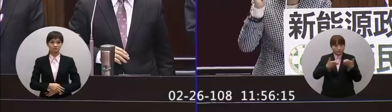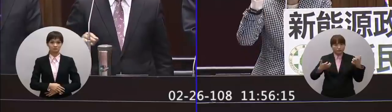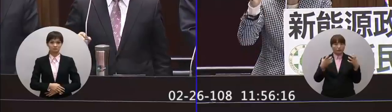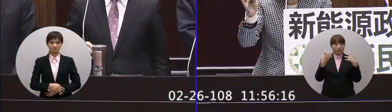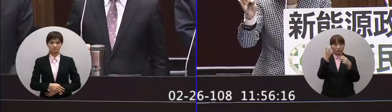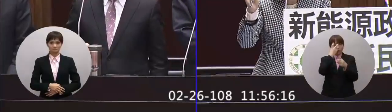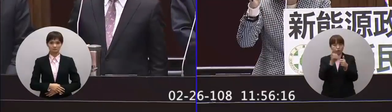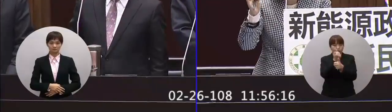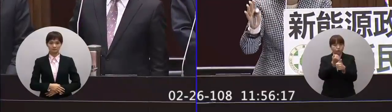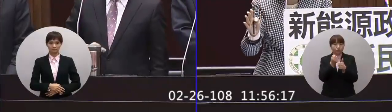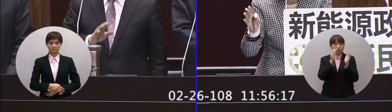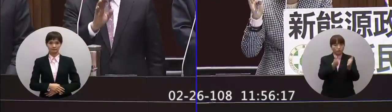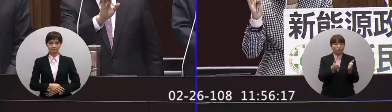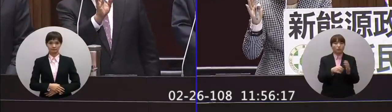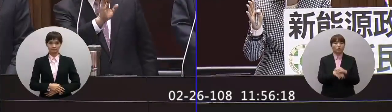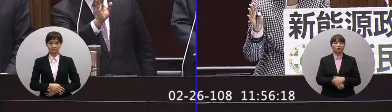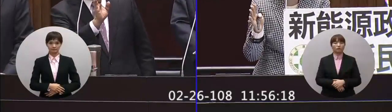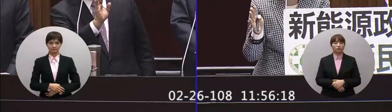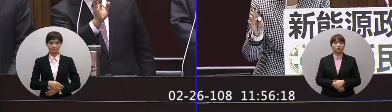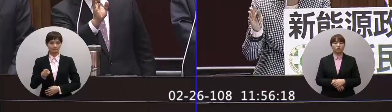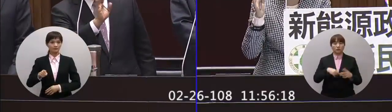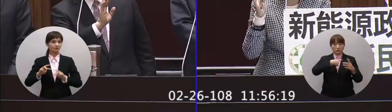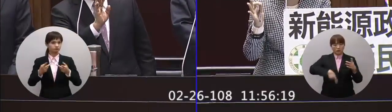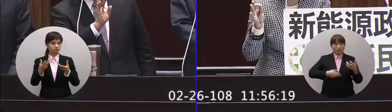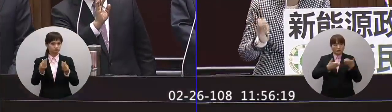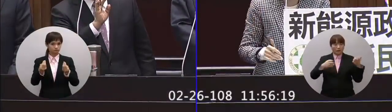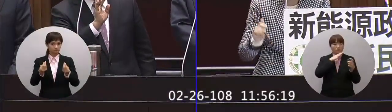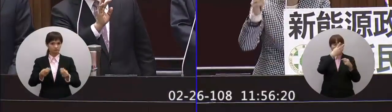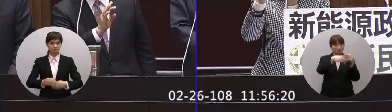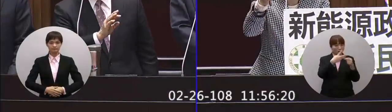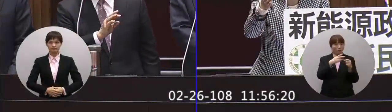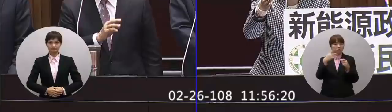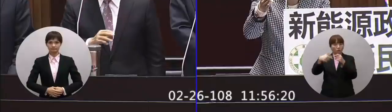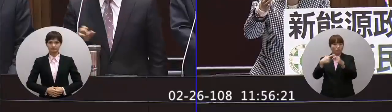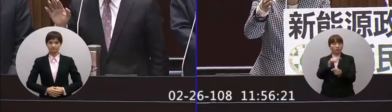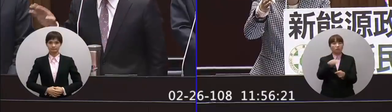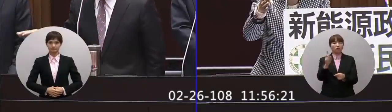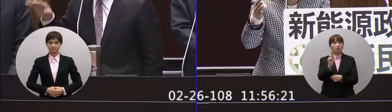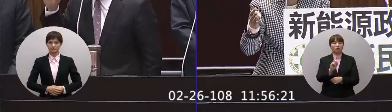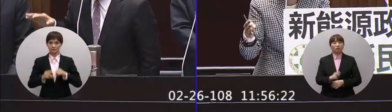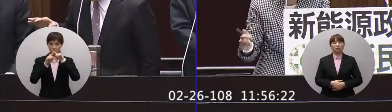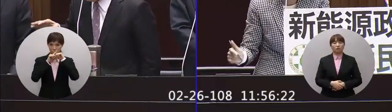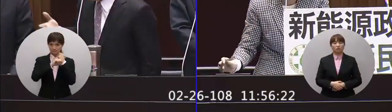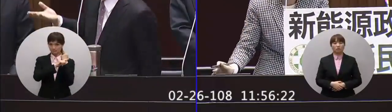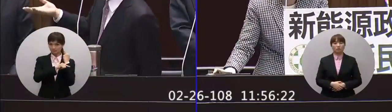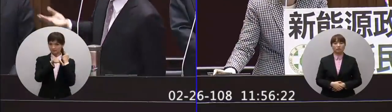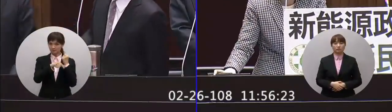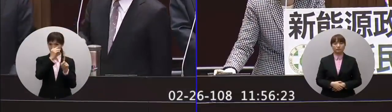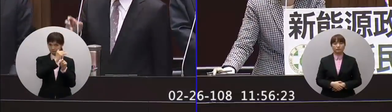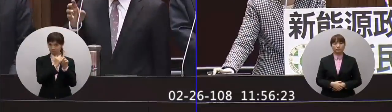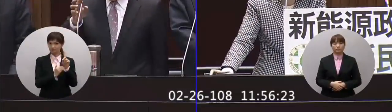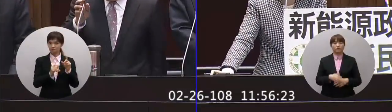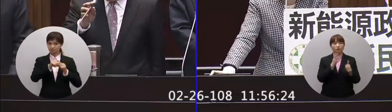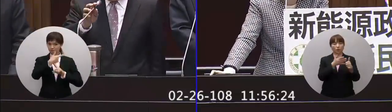制。我们现在对一个 那个不敢 身份管制到底是3年还是6年？这个国家机密 机密法有各种等级。